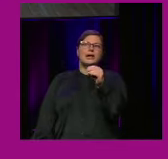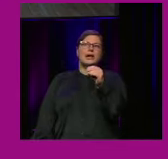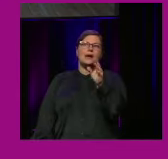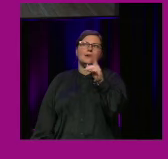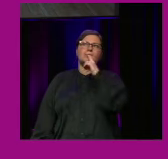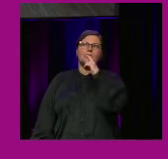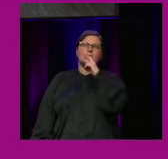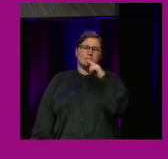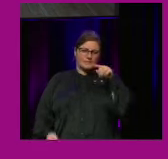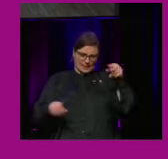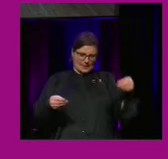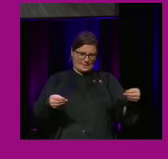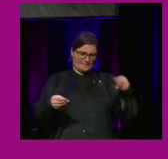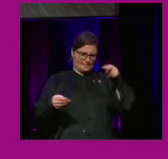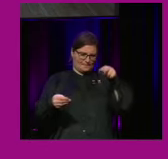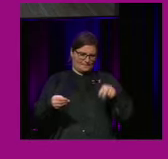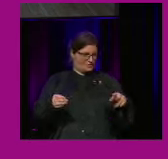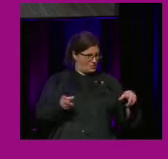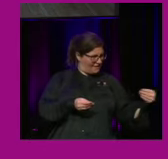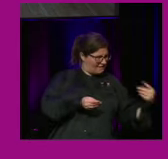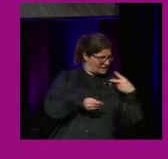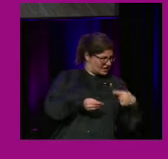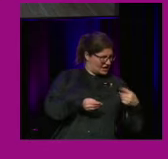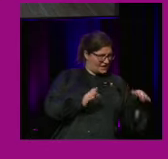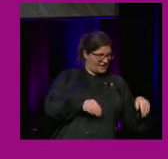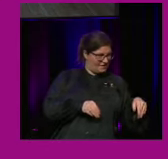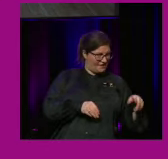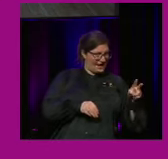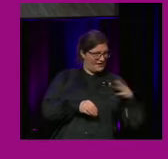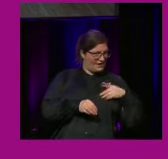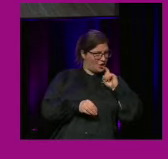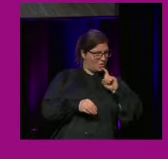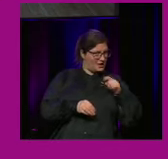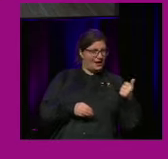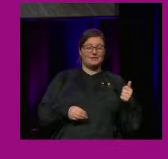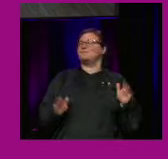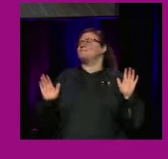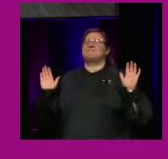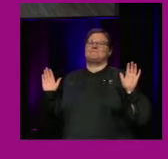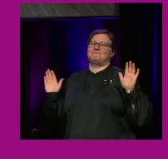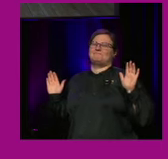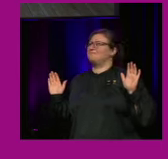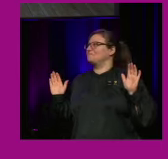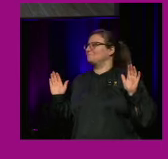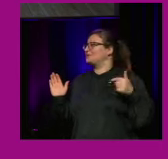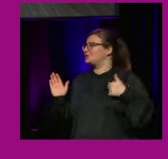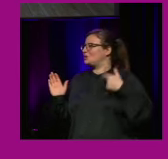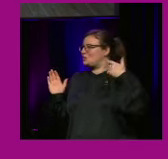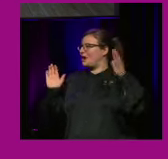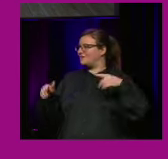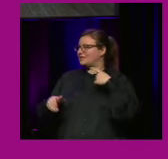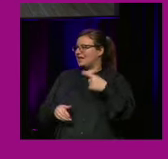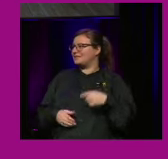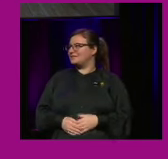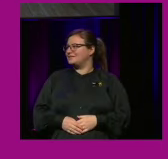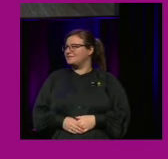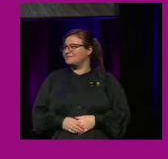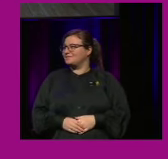Den har du berört det här lite grann, va? Vill du kommentera den? Nej, jag tror jag täckte det. Okej.